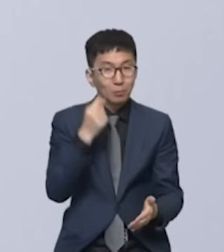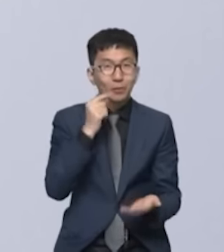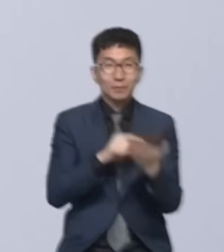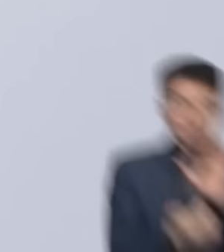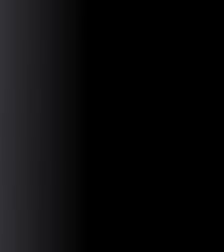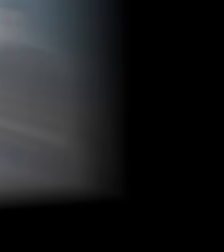김상민입니다. 쌍방울 불법 대북 송금 연루 혐의를 받는 더불어민주당 이재명 대표가 재판에